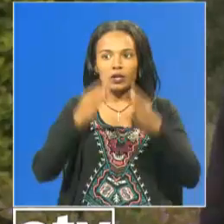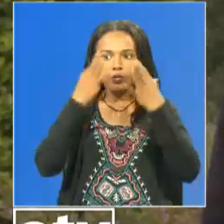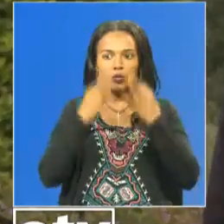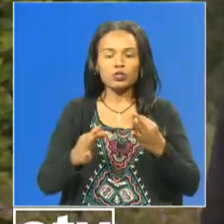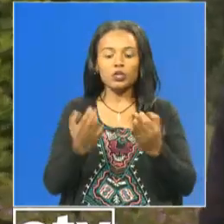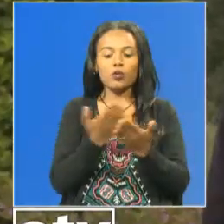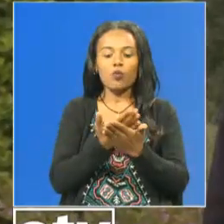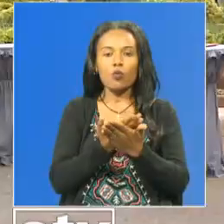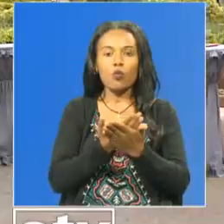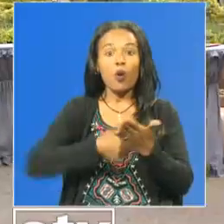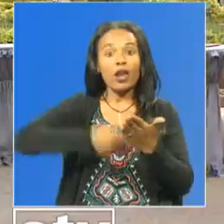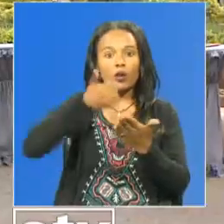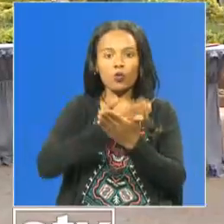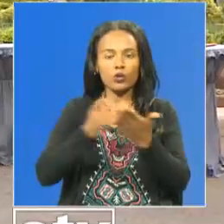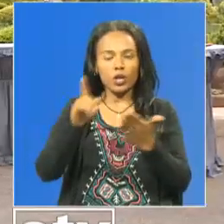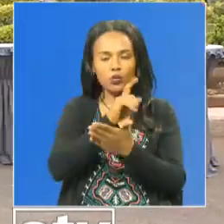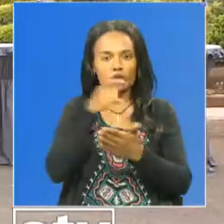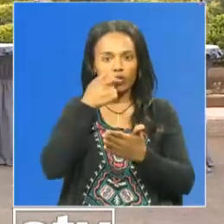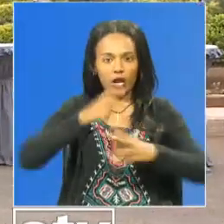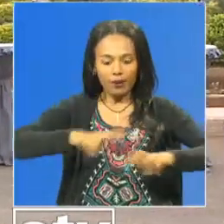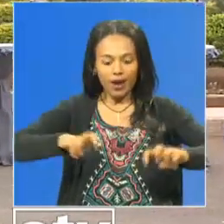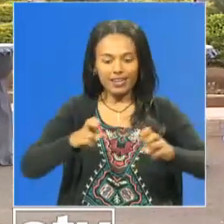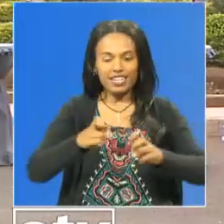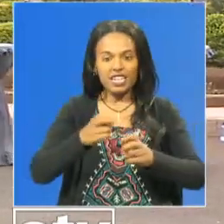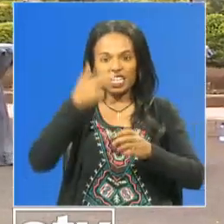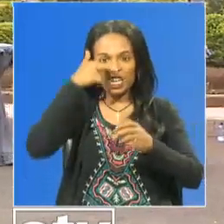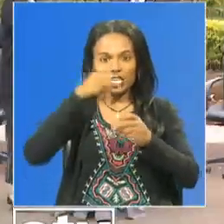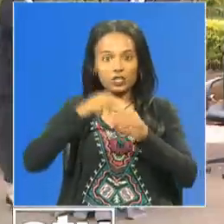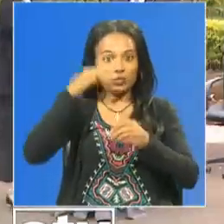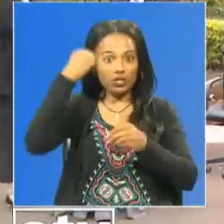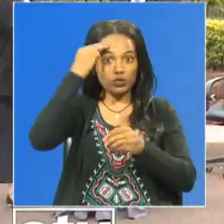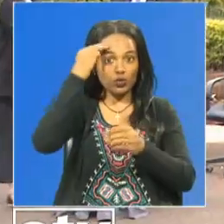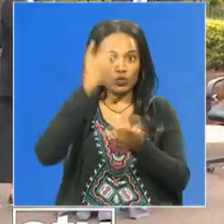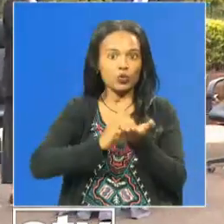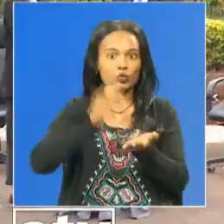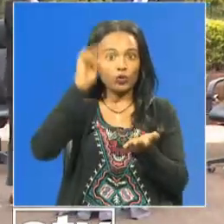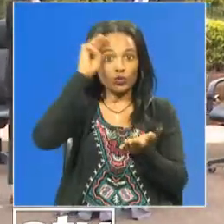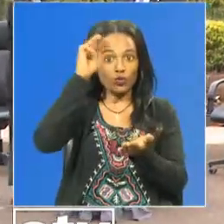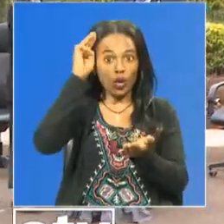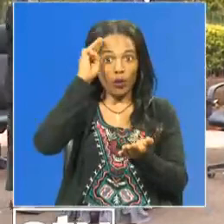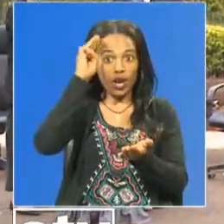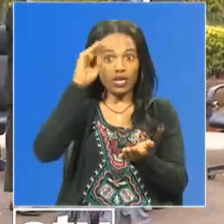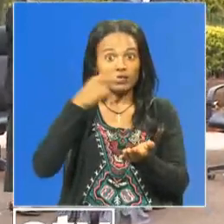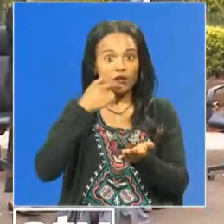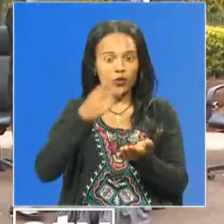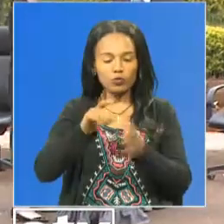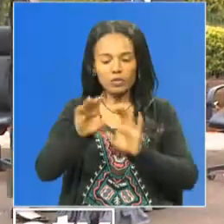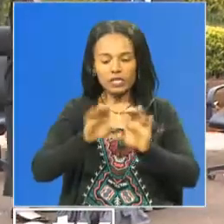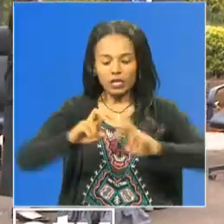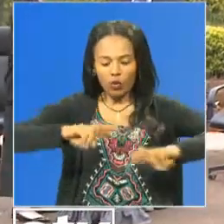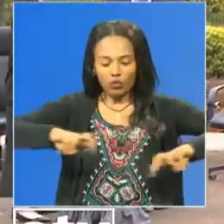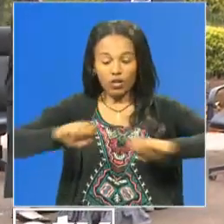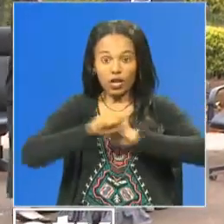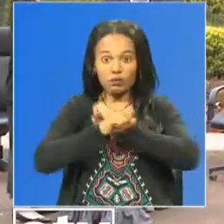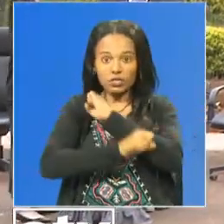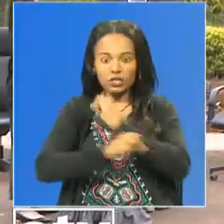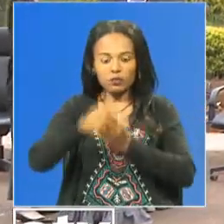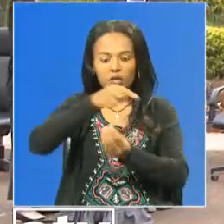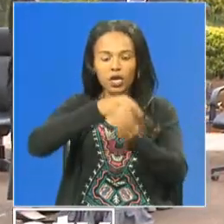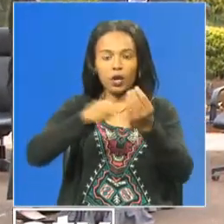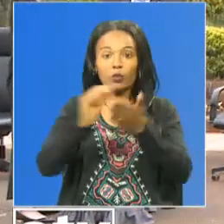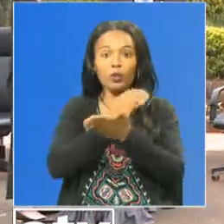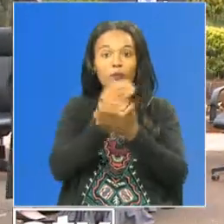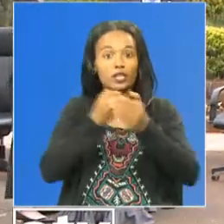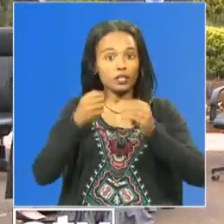ጉዳይ መሆኑ ተጠቁሟል። የማዕድንና ነዳጅ ሚኒስትሩ ዶክተር ሳሙኤል ኡርቃቶ በስምምነቱ ወቅት እንደገለጹት በተደረገው ጥናት መሰረት በየአካባቢዎቹ